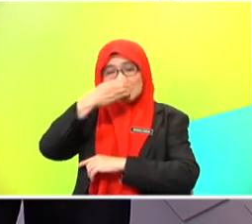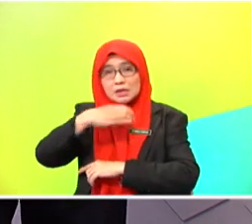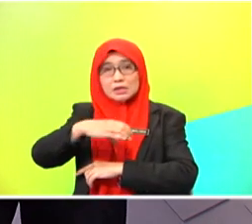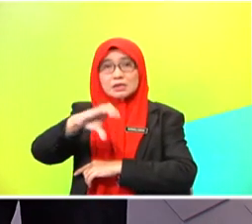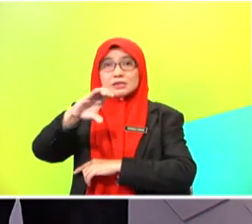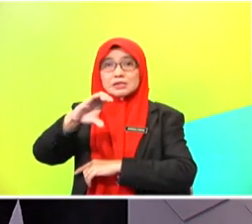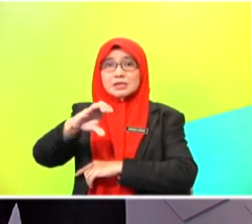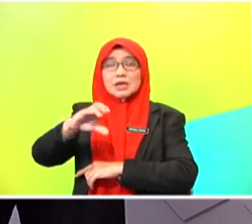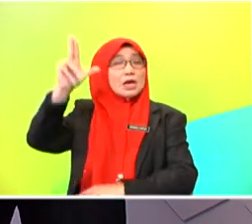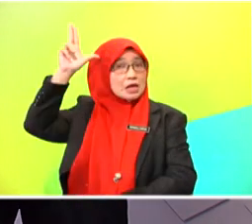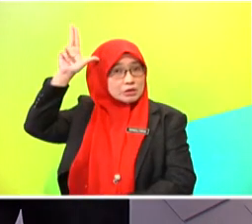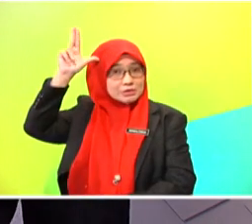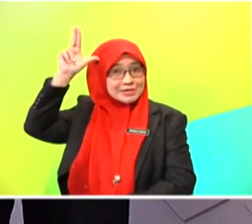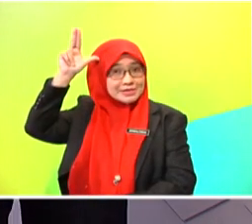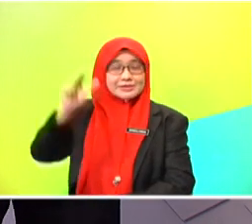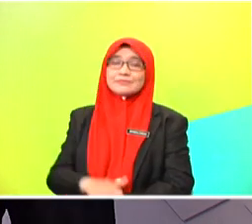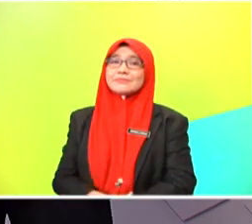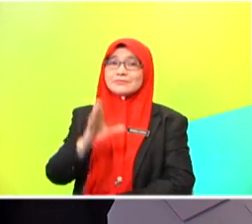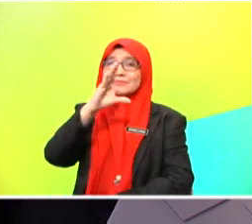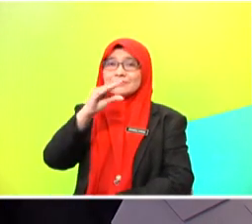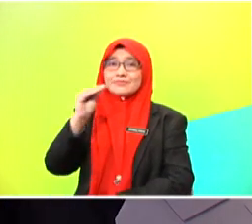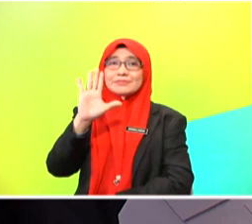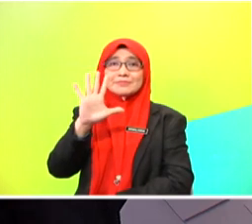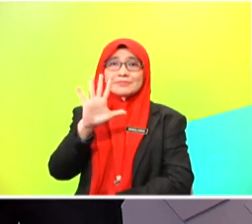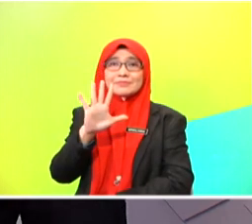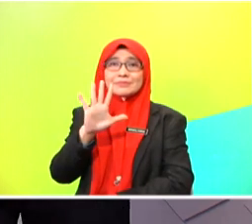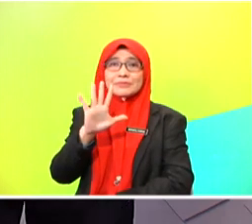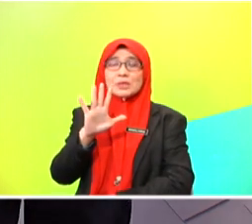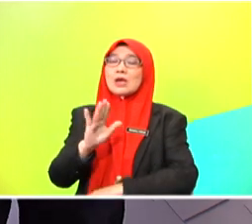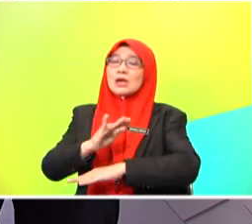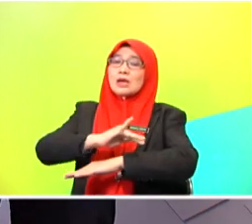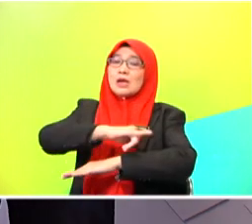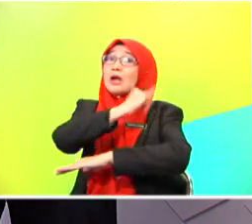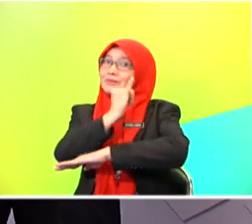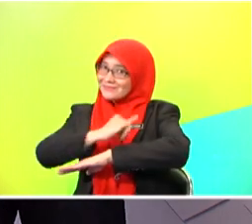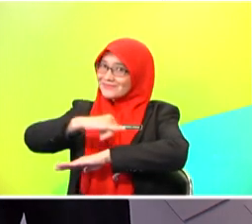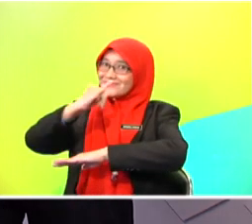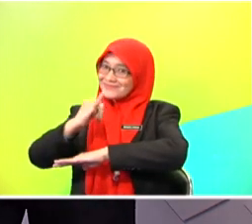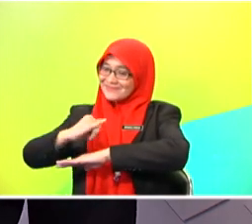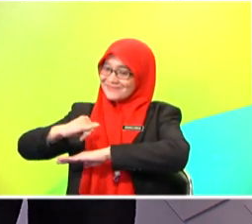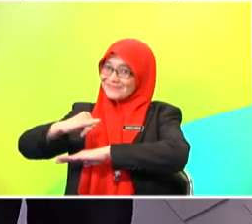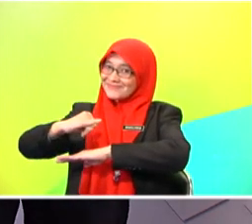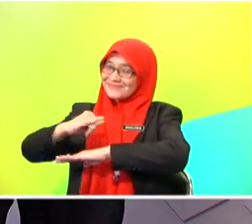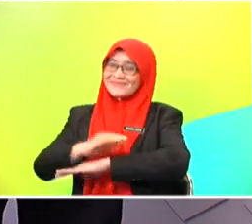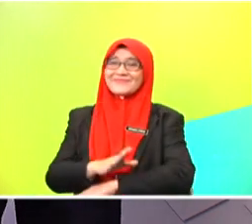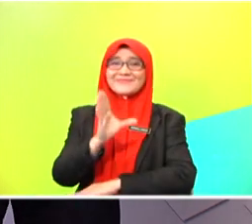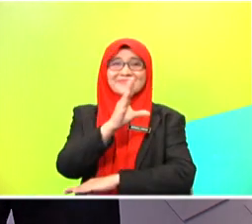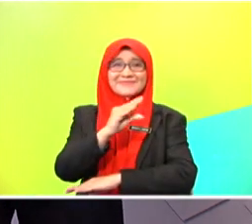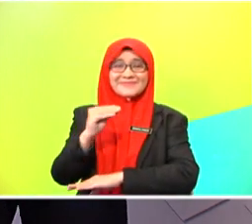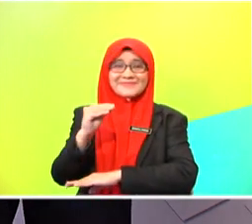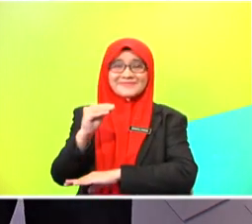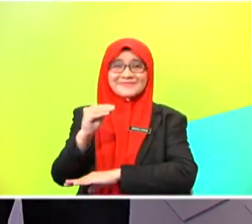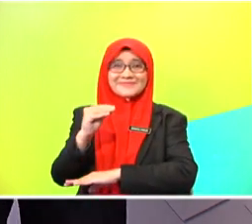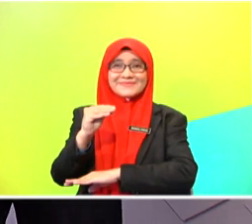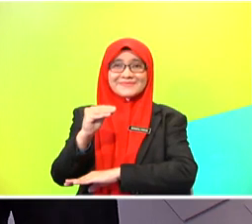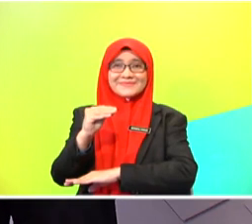keempat kuda. Kuda. Yang kelima ni ikan apa? Ikan paus. Ya, betul, ikan paus, juga mamalia. Dan juga yang